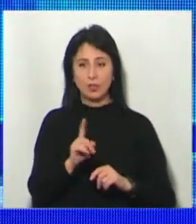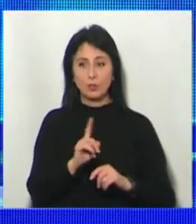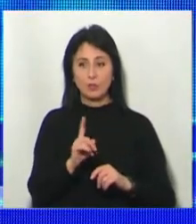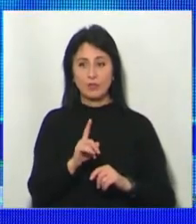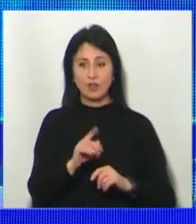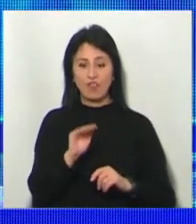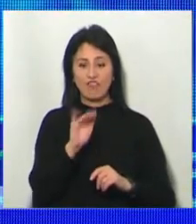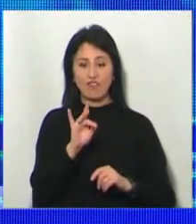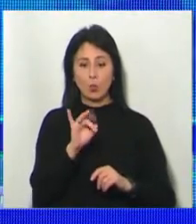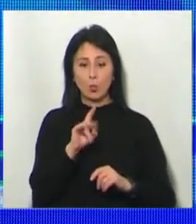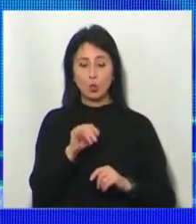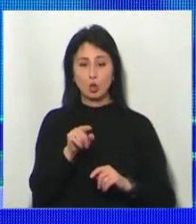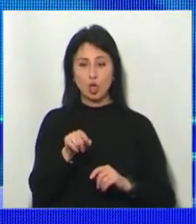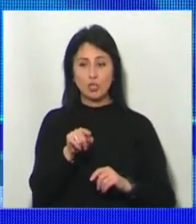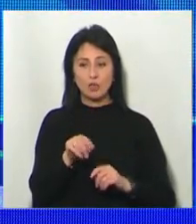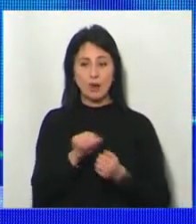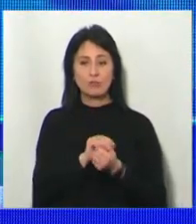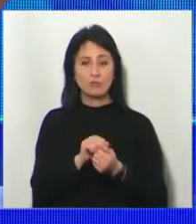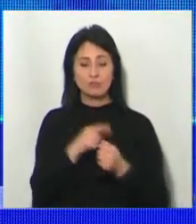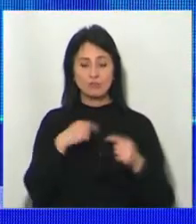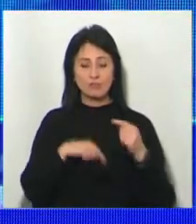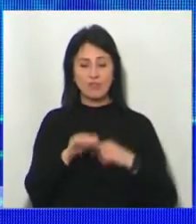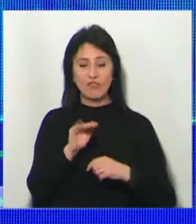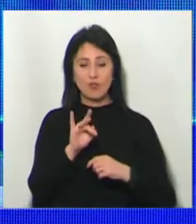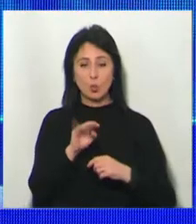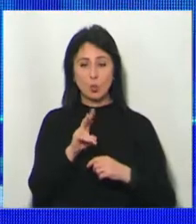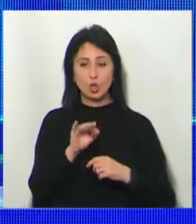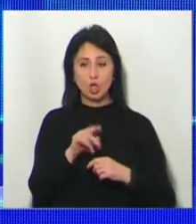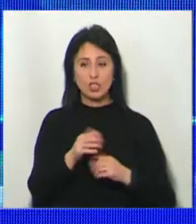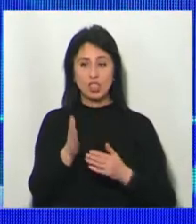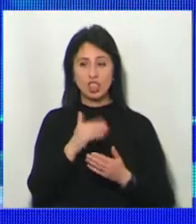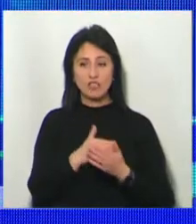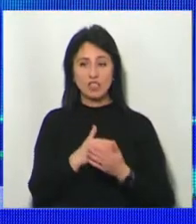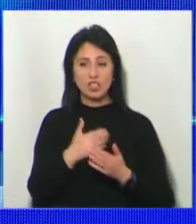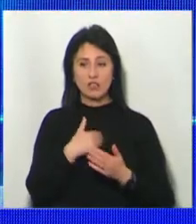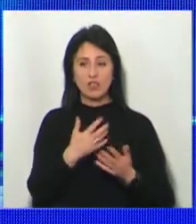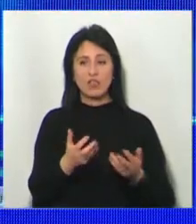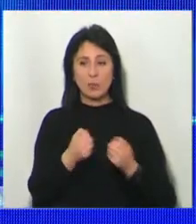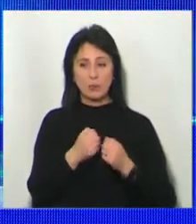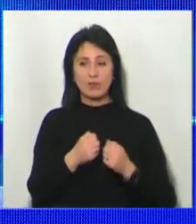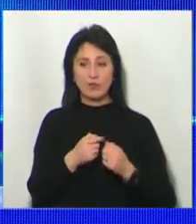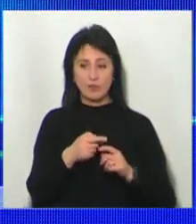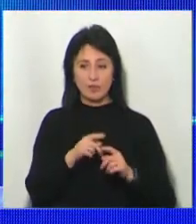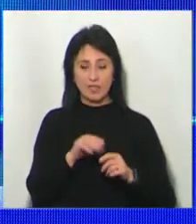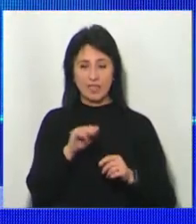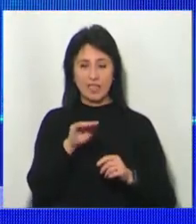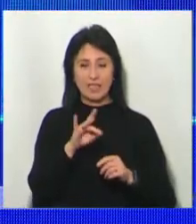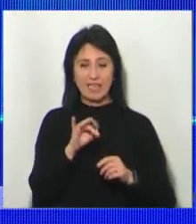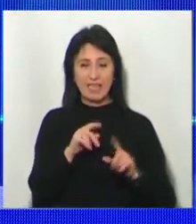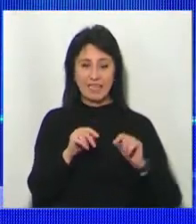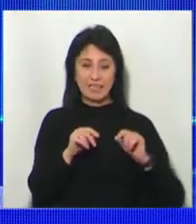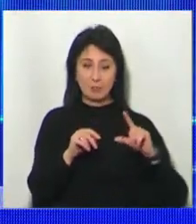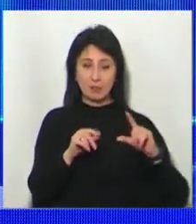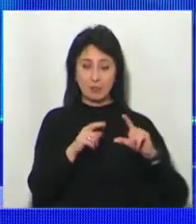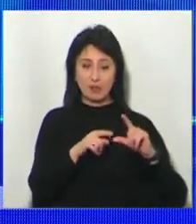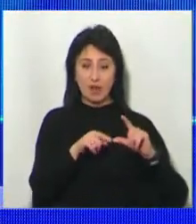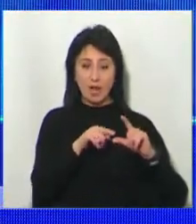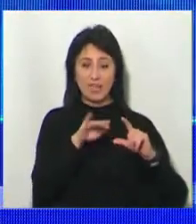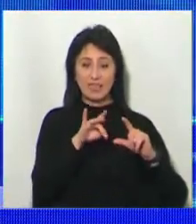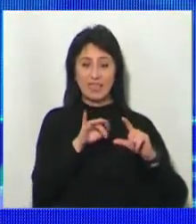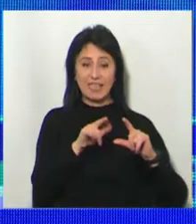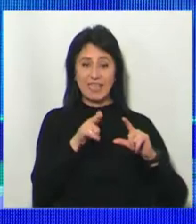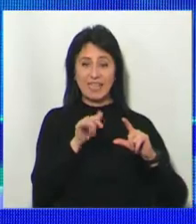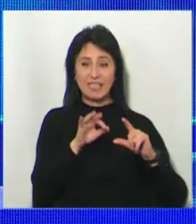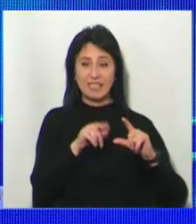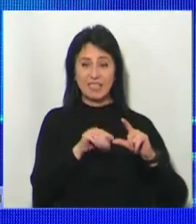რომ ფრუქტოზის მეტაბოლიზმი როგორია? ფრუქტოზის მეტაბოლიზმი შედეგად ჩვენ ვღებულობთ ჭარბ ტრიგლიცერიდებს და ტრიგლიცერიდი სწორედ